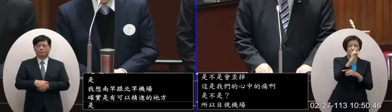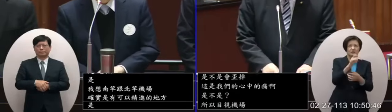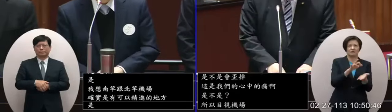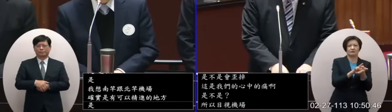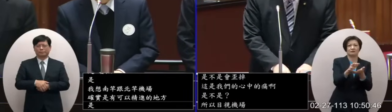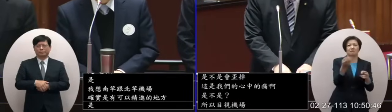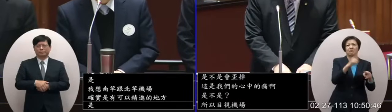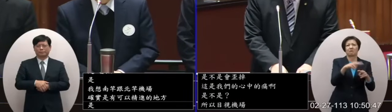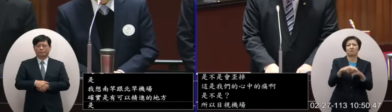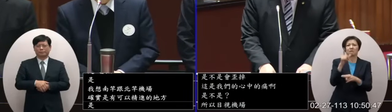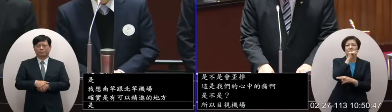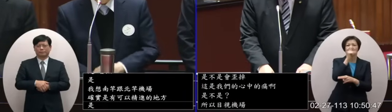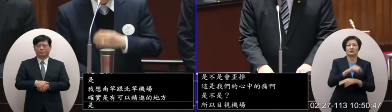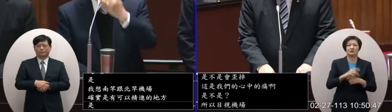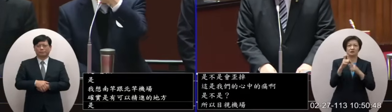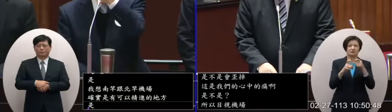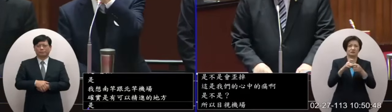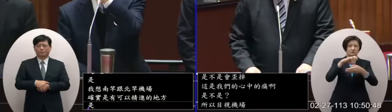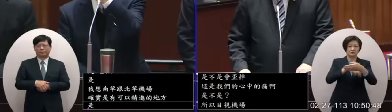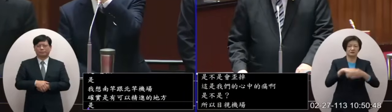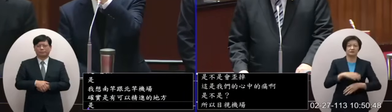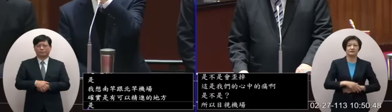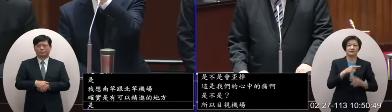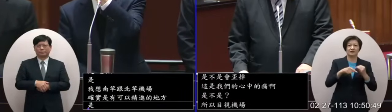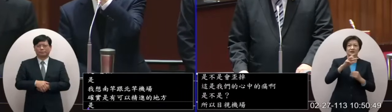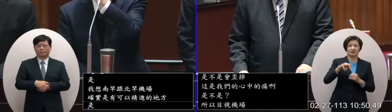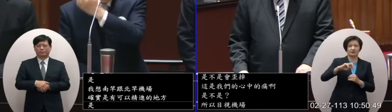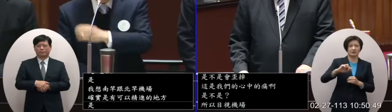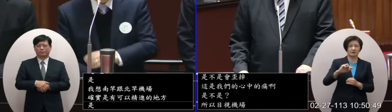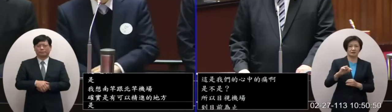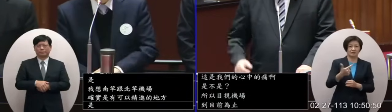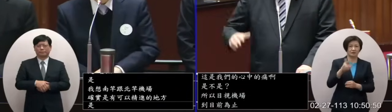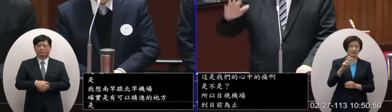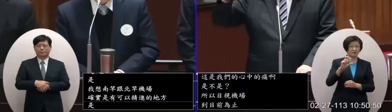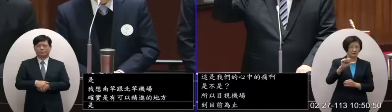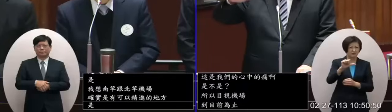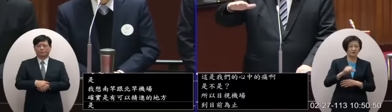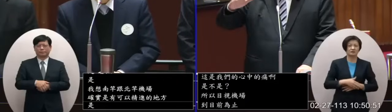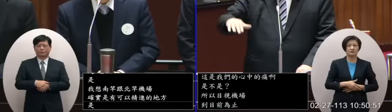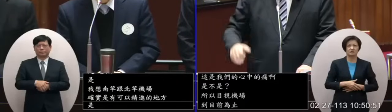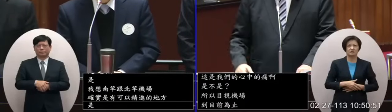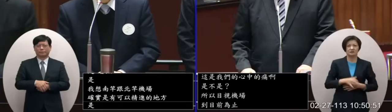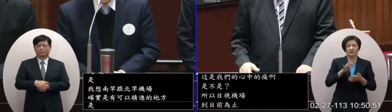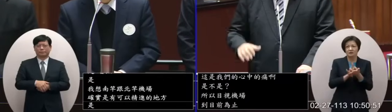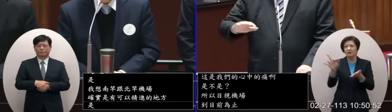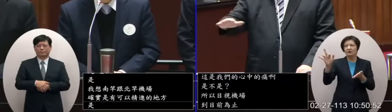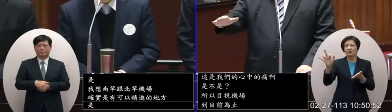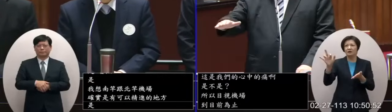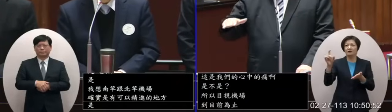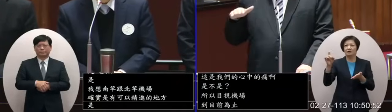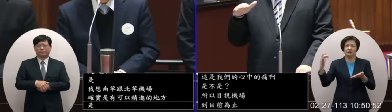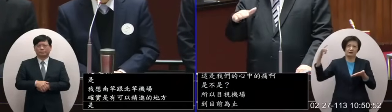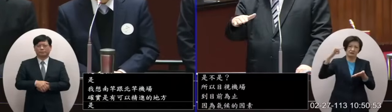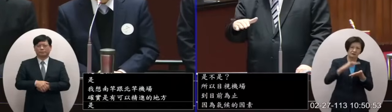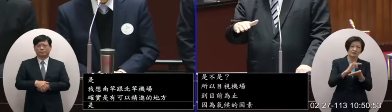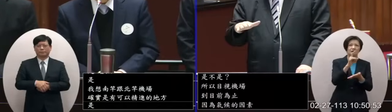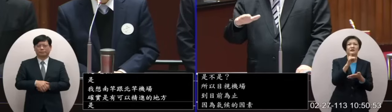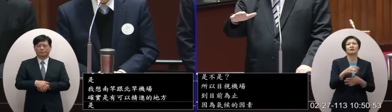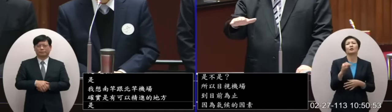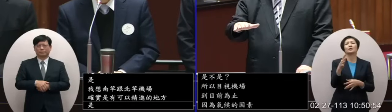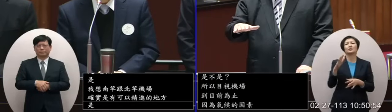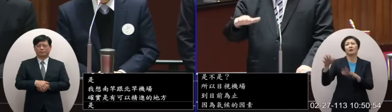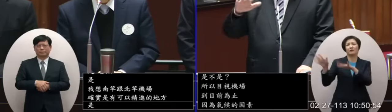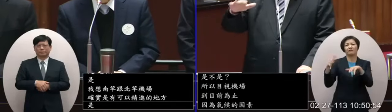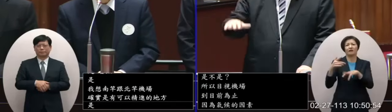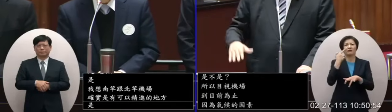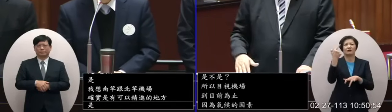哈。10年来，一共有3625架次无法起降，天候的因素，侧风，